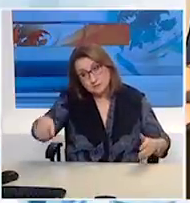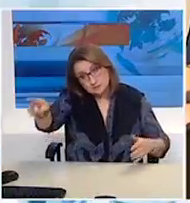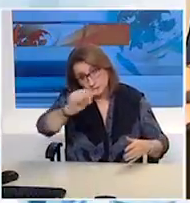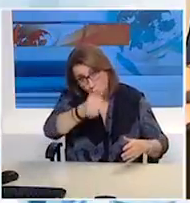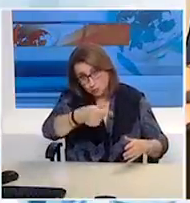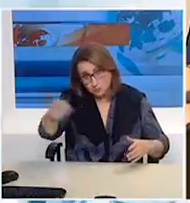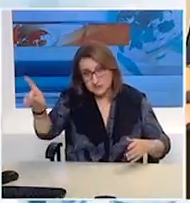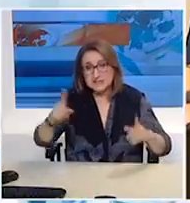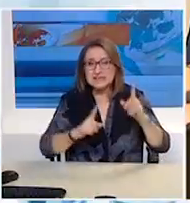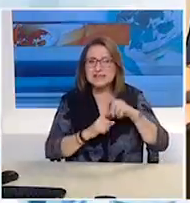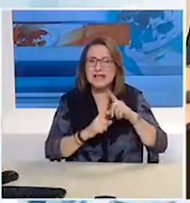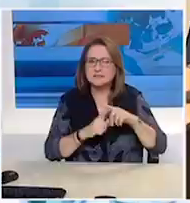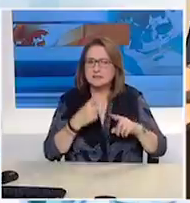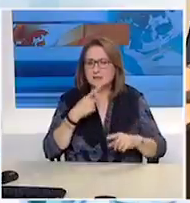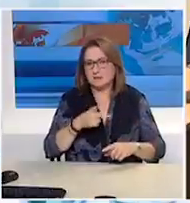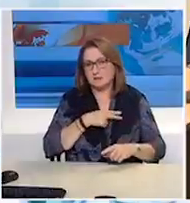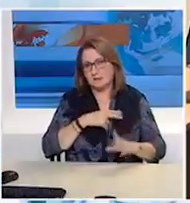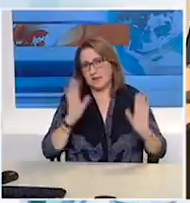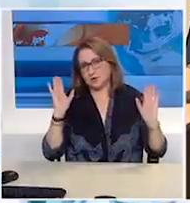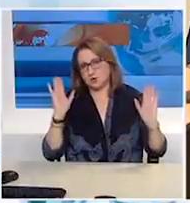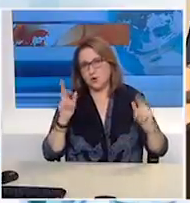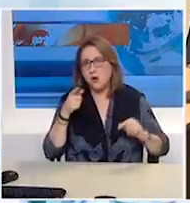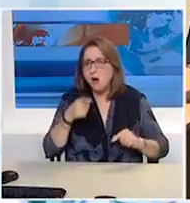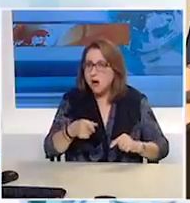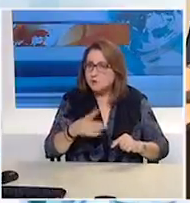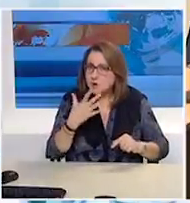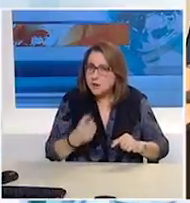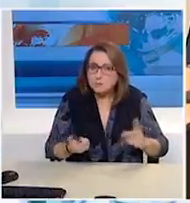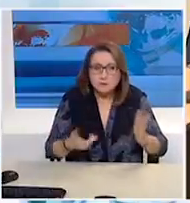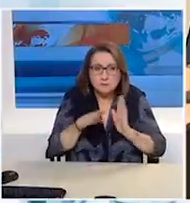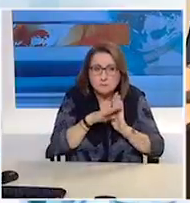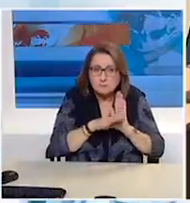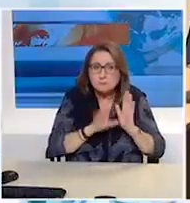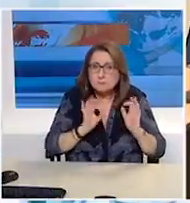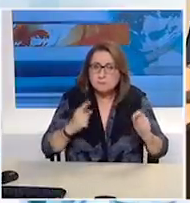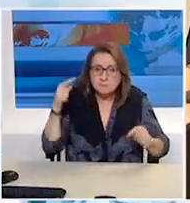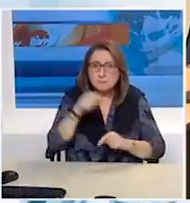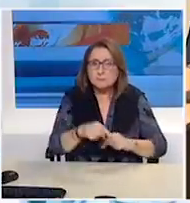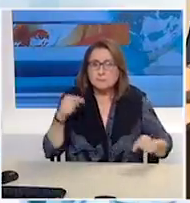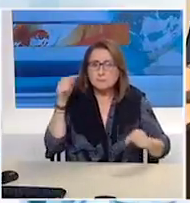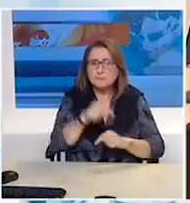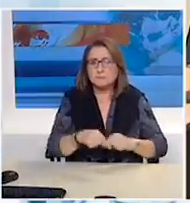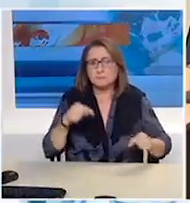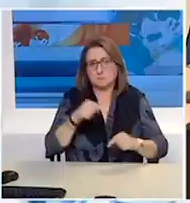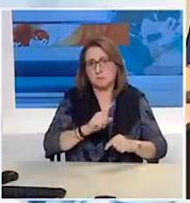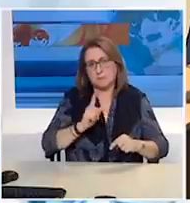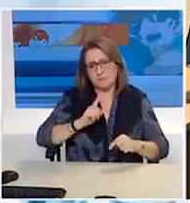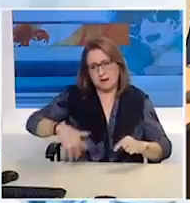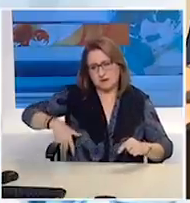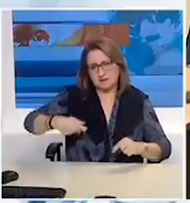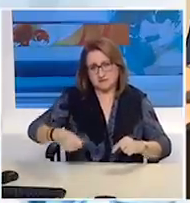σε συμβεβλημένη ιδιωτική κλινική για προγραμματισμένο χειρουργείο. Τι θα κάνετε ώστε οι πολίτες να μην πέφτουν θύματα